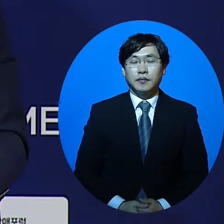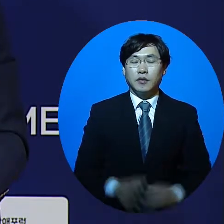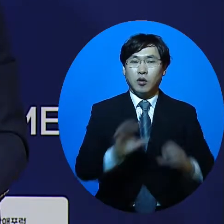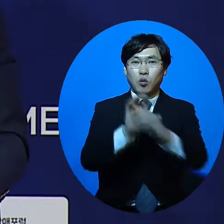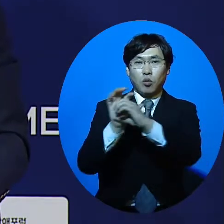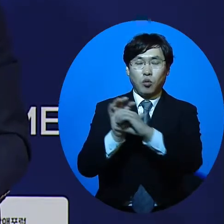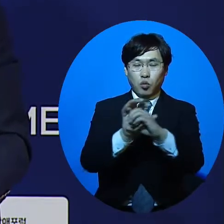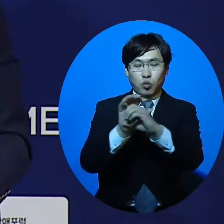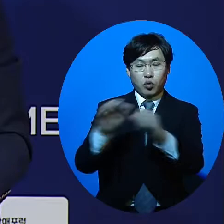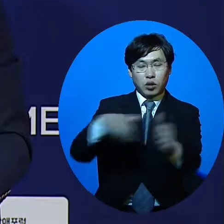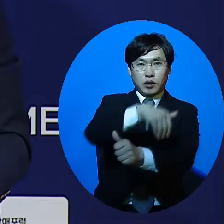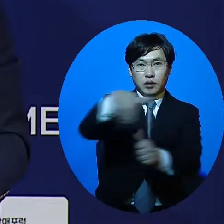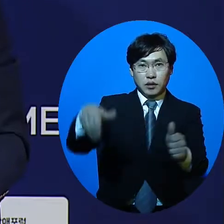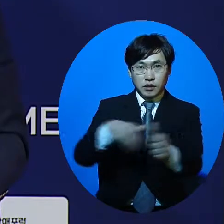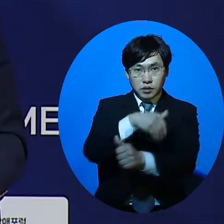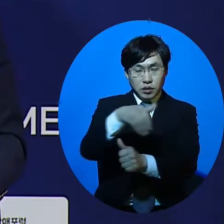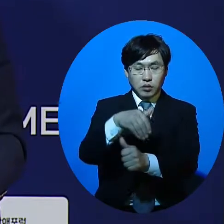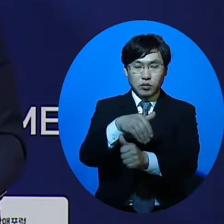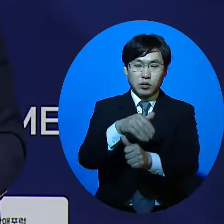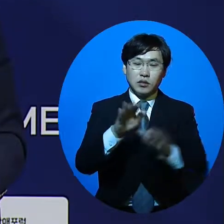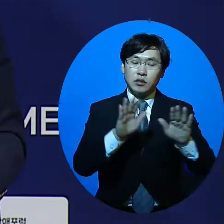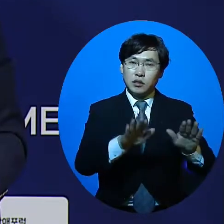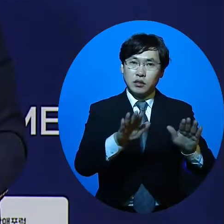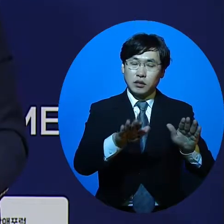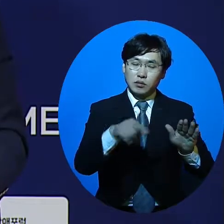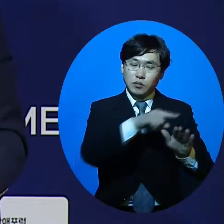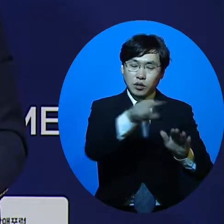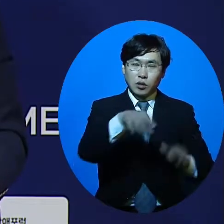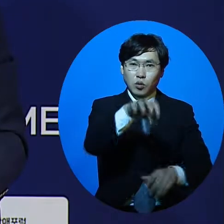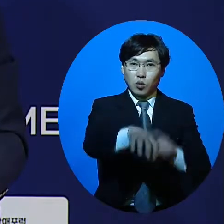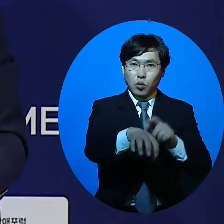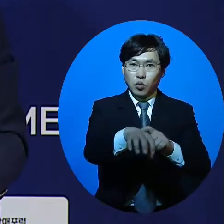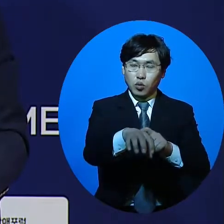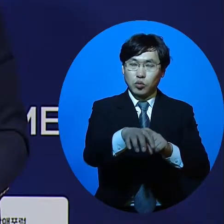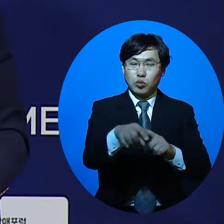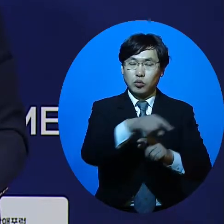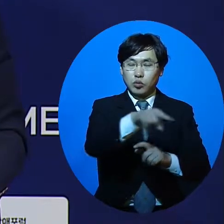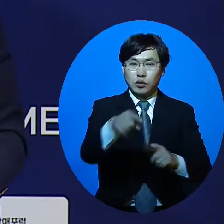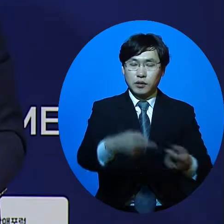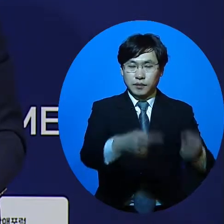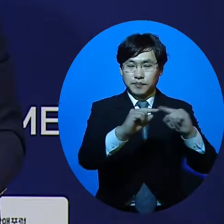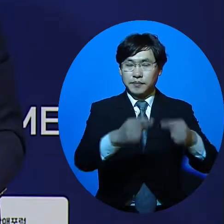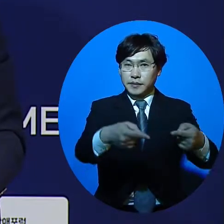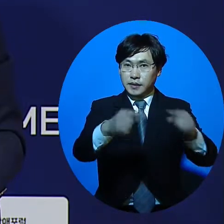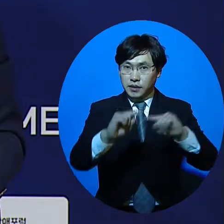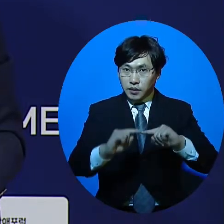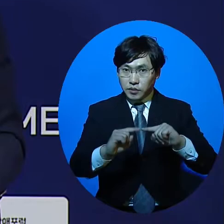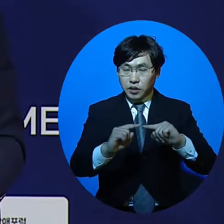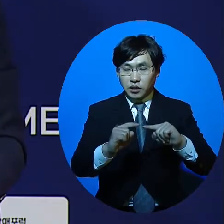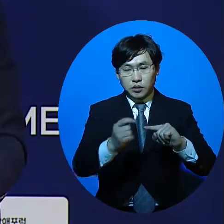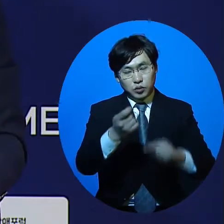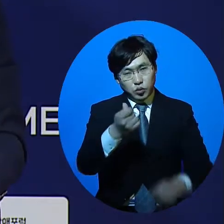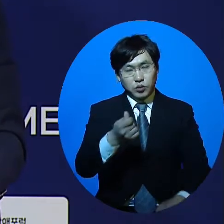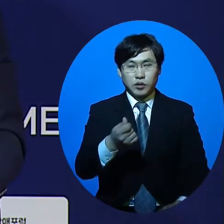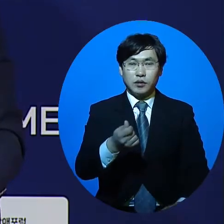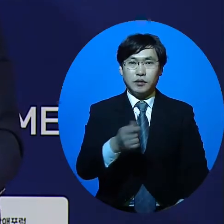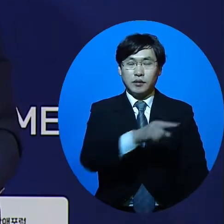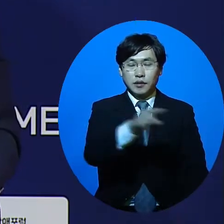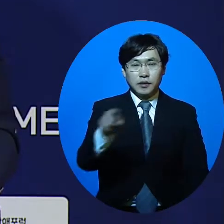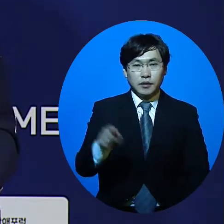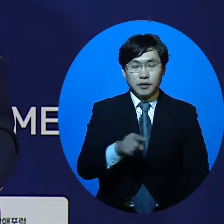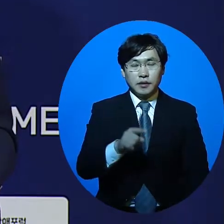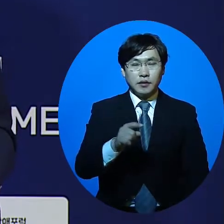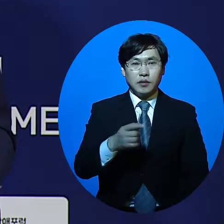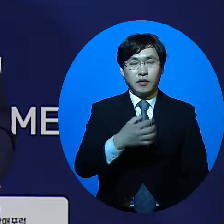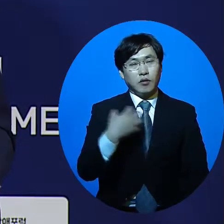코로나 이 상황 때문에 현장에 참석하시는 분이 좀 없어서 부담이 좀 덜할 줄로